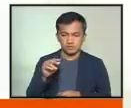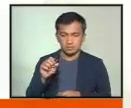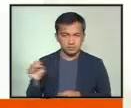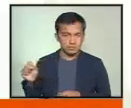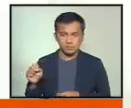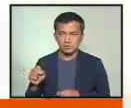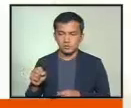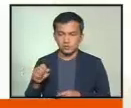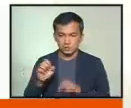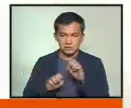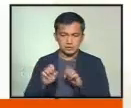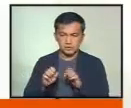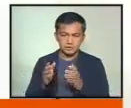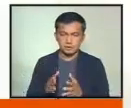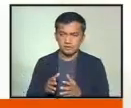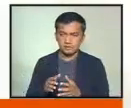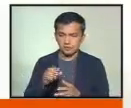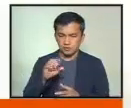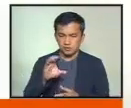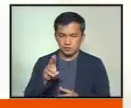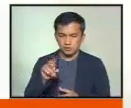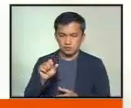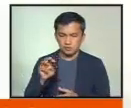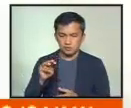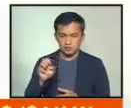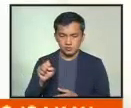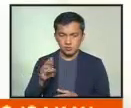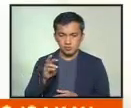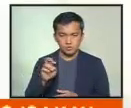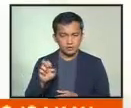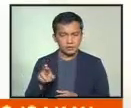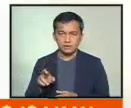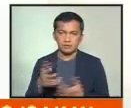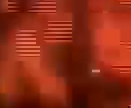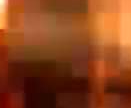ng examiner, sa customs, wala ng brokers.